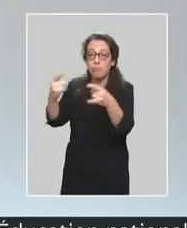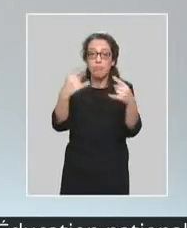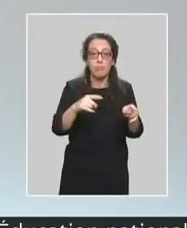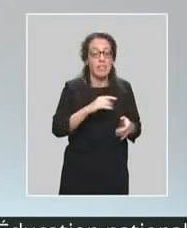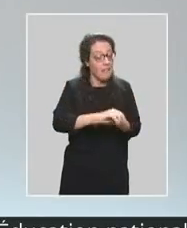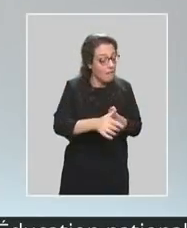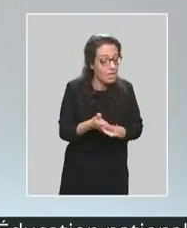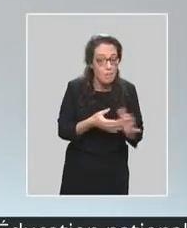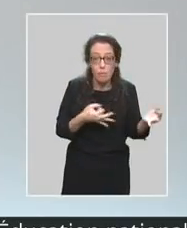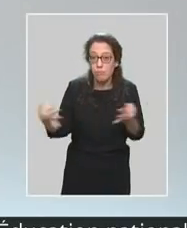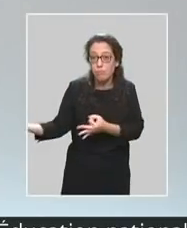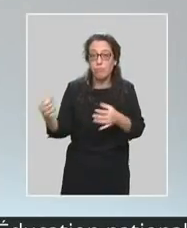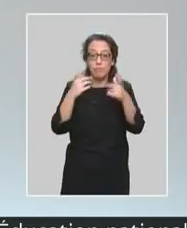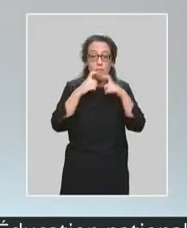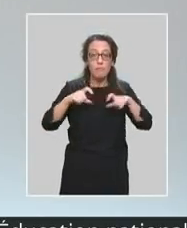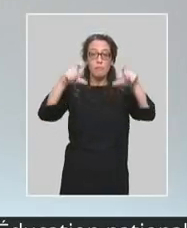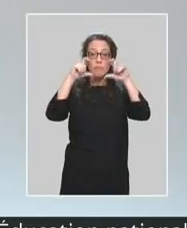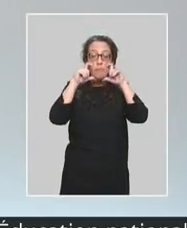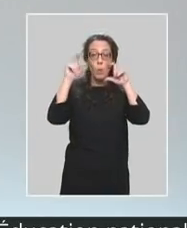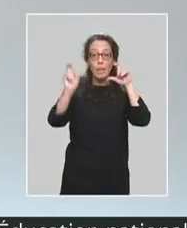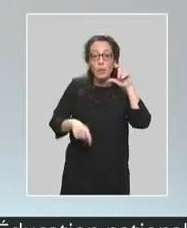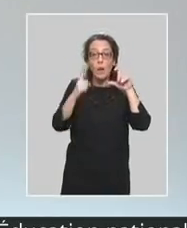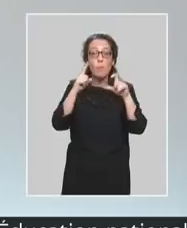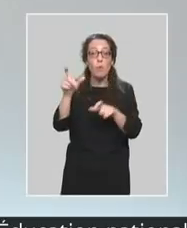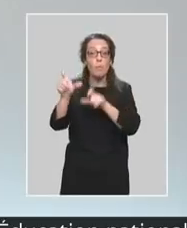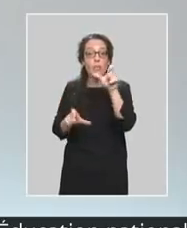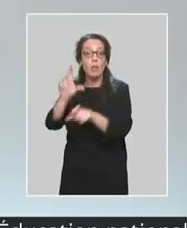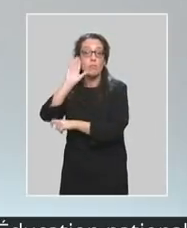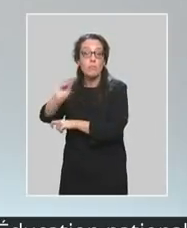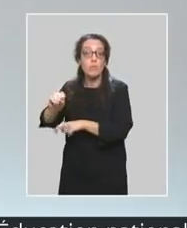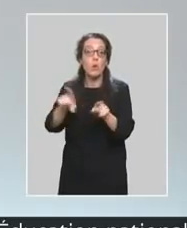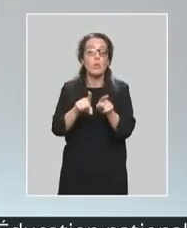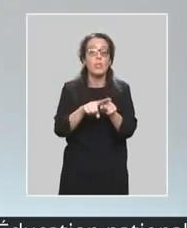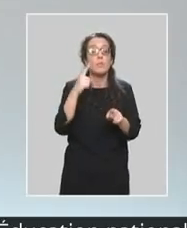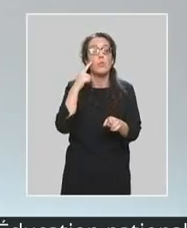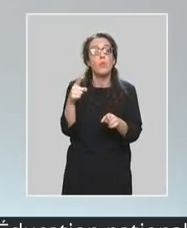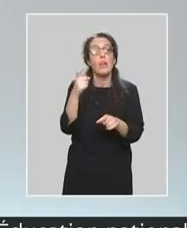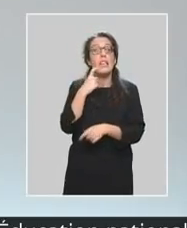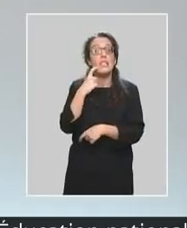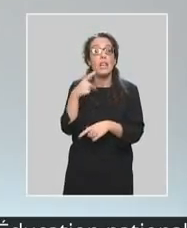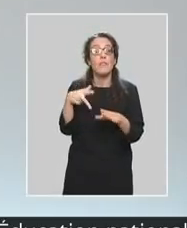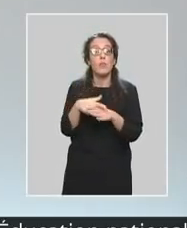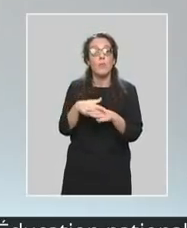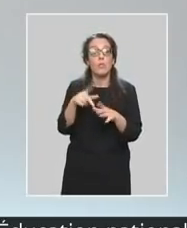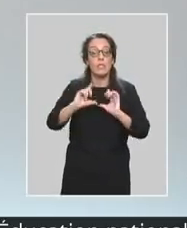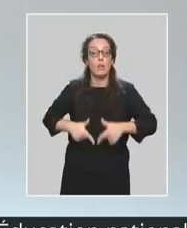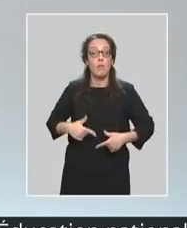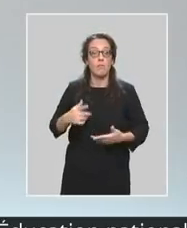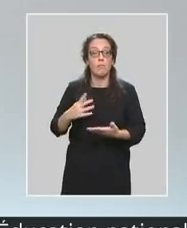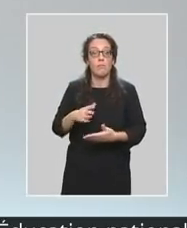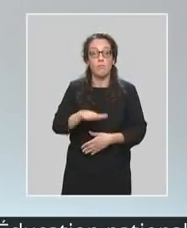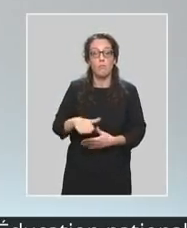le port du masque obligatoire pour tous les personnels ainsi que pour les élèves dès le cours préparatoire, la limitation du brassage par